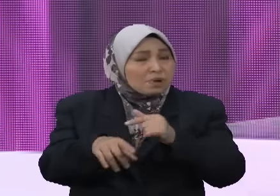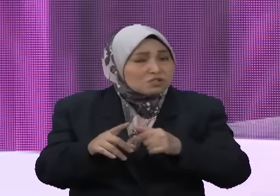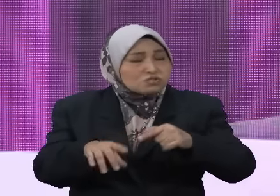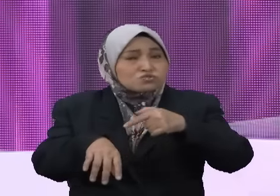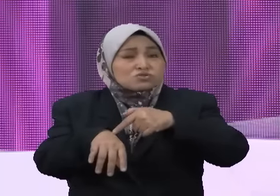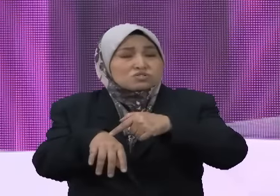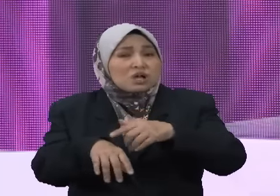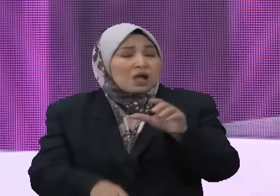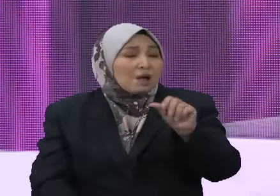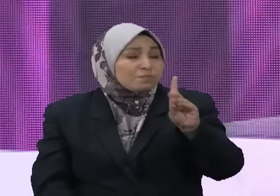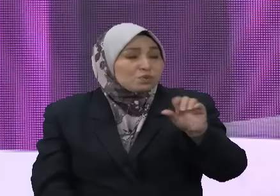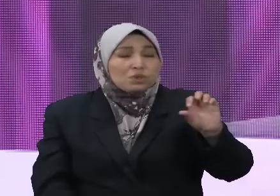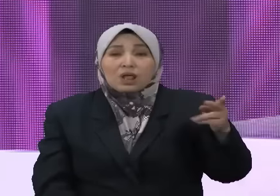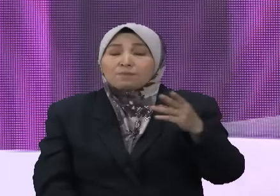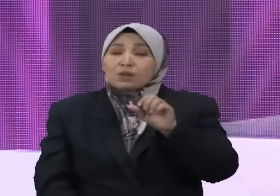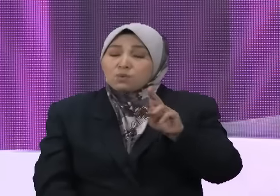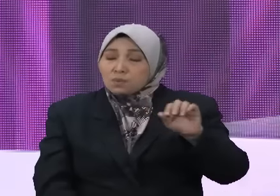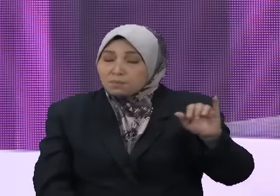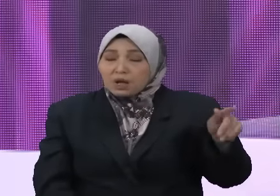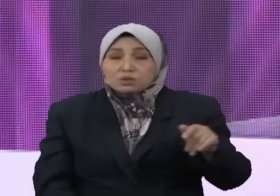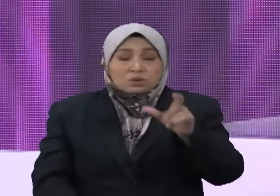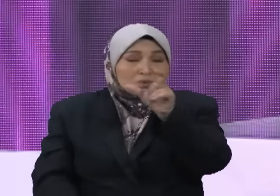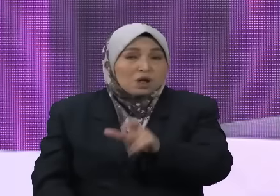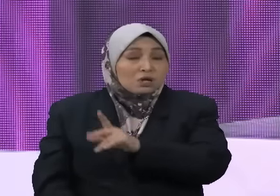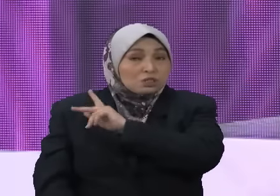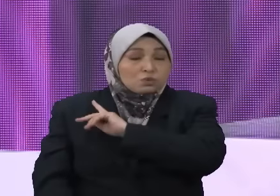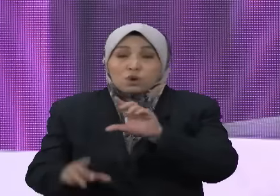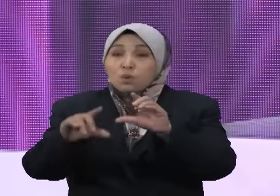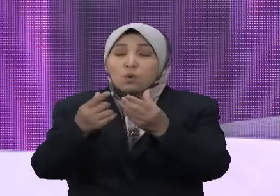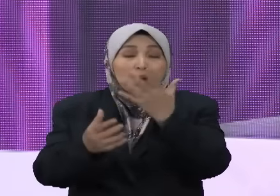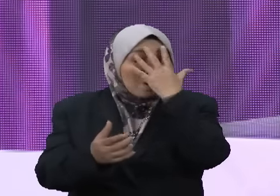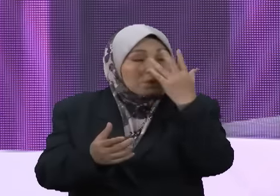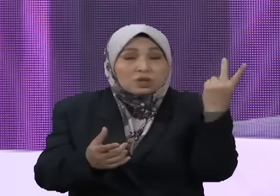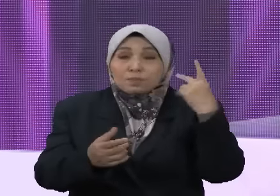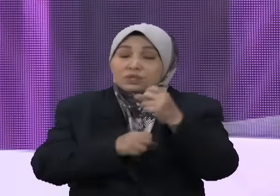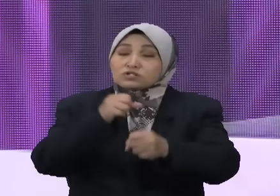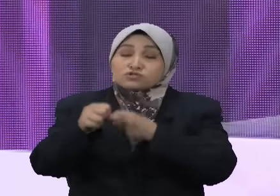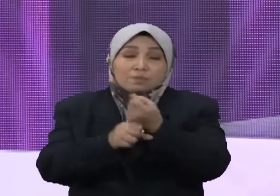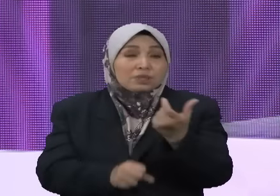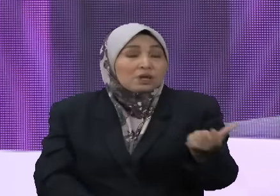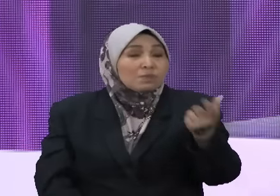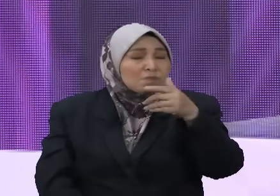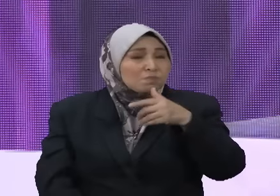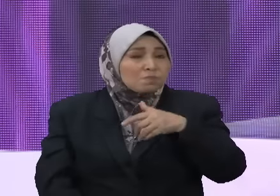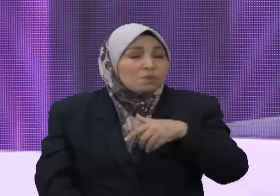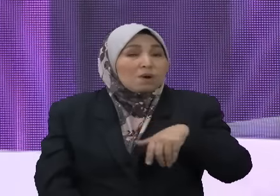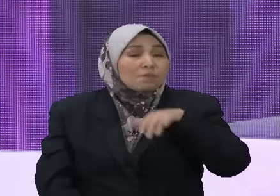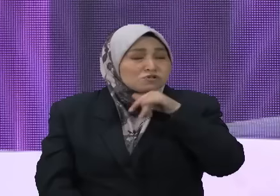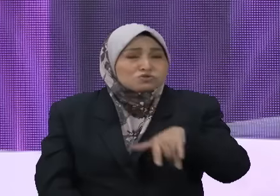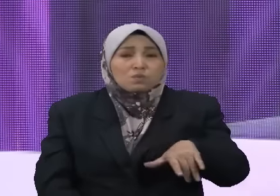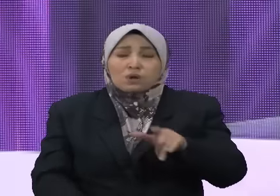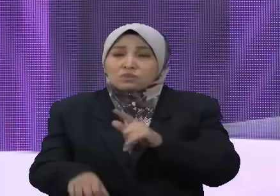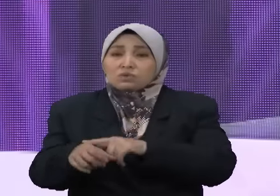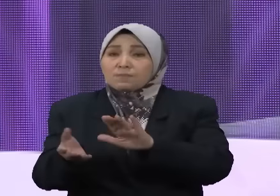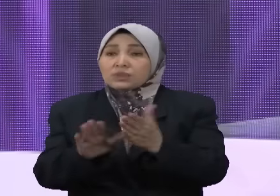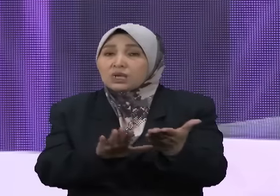Abdullah bin Ubai selaku Rasul munafikin ketua golongan munafik pada zaman Nabi sallallahuaihi Wasallam ketika mana beliau